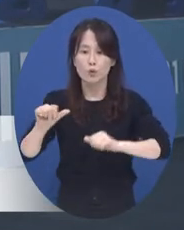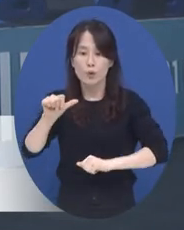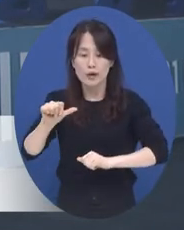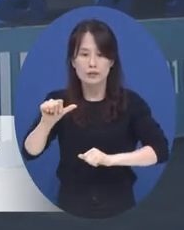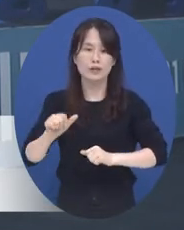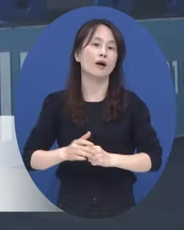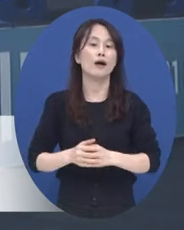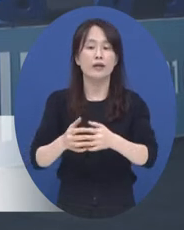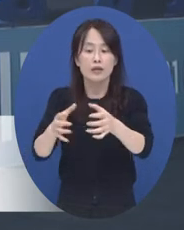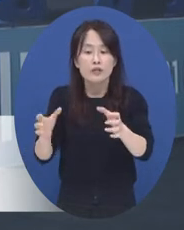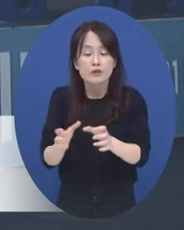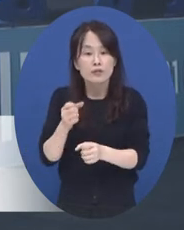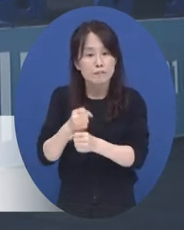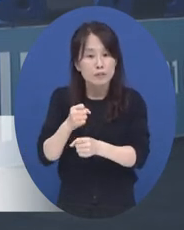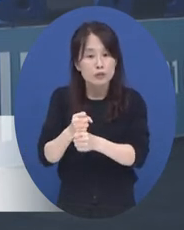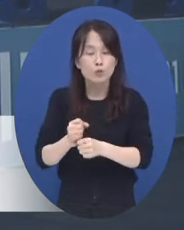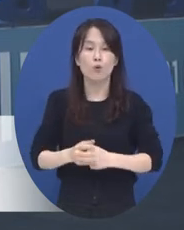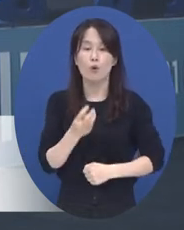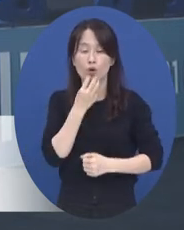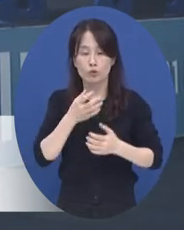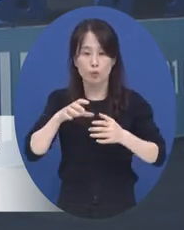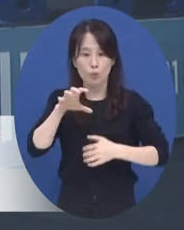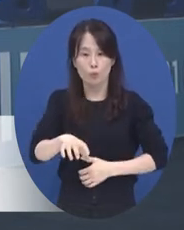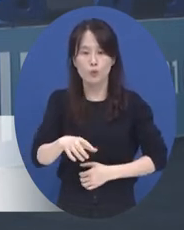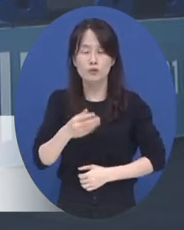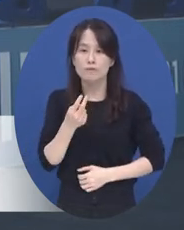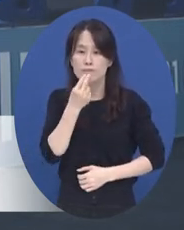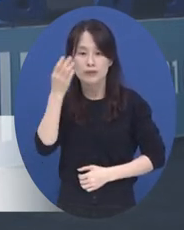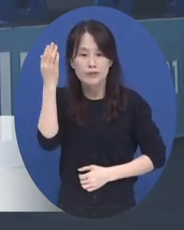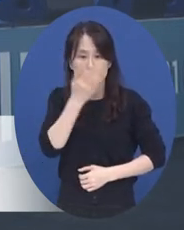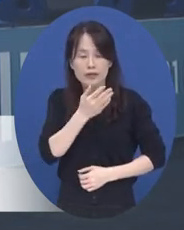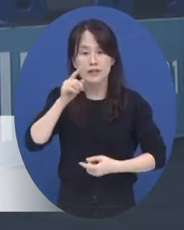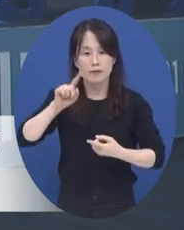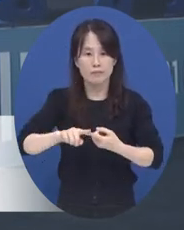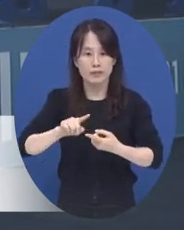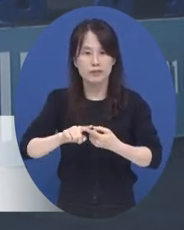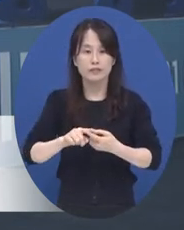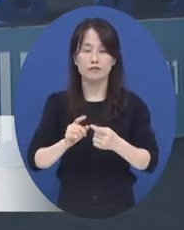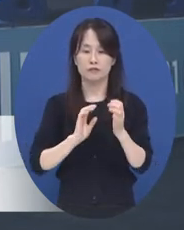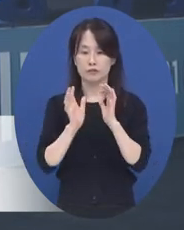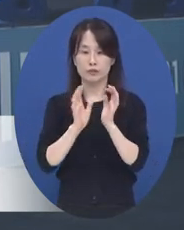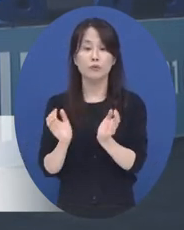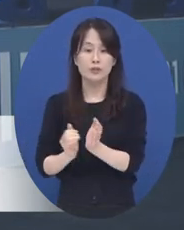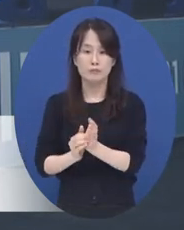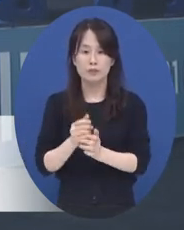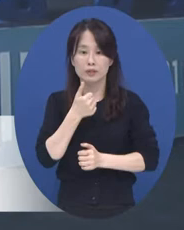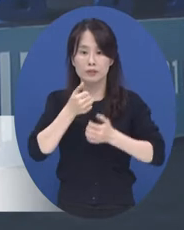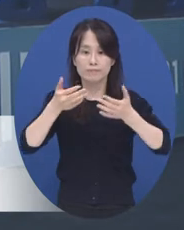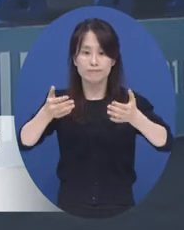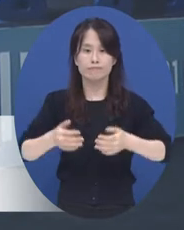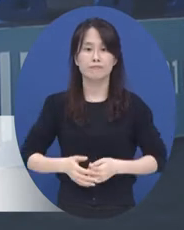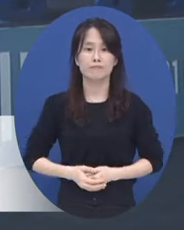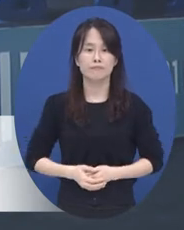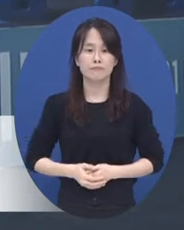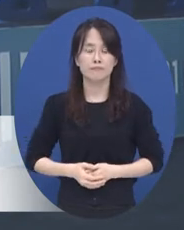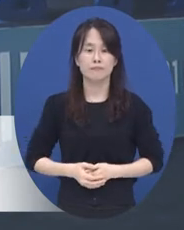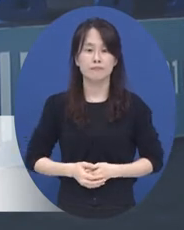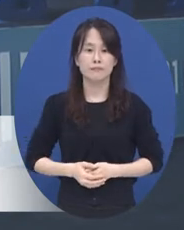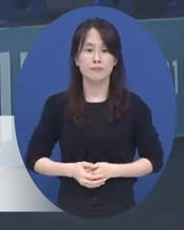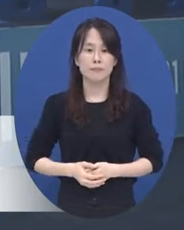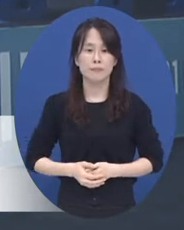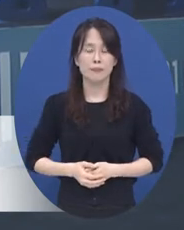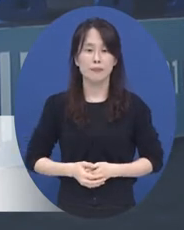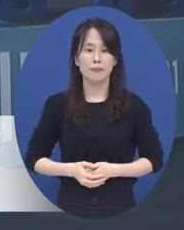동아시아권 호흡 공동체를 구축하고 경기도 대기질 개선 정책 성과를 공유하는 자리였습니다. 구영슬 기자가 현장